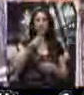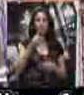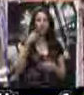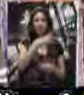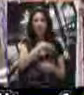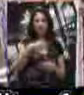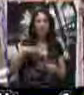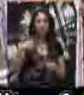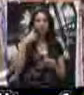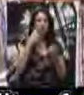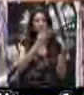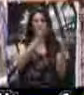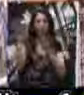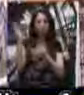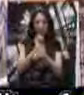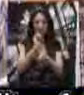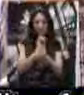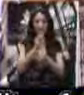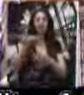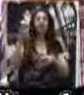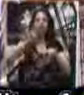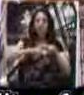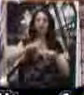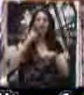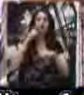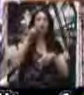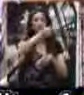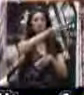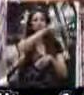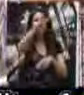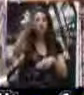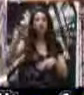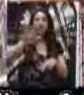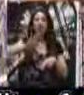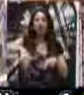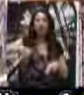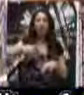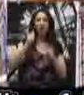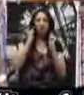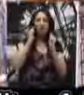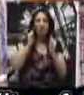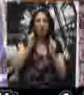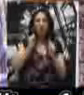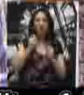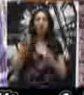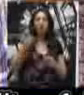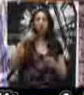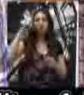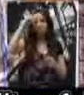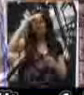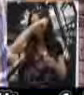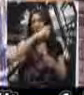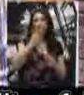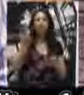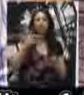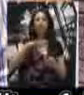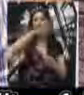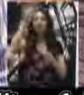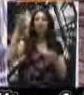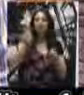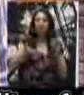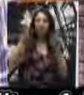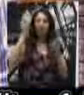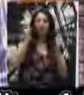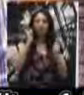بعض النماذج النهارده هقدم لكم نماذج اخرى لسيدات فضلوات غلبة لا حول لهم ولا قوة، ظروف هي اللي دفعتهم